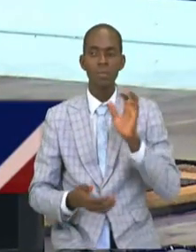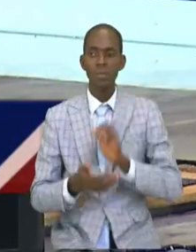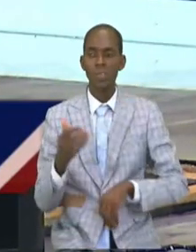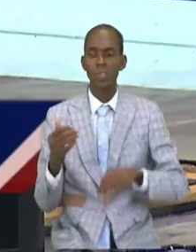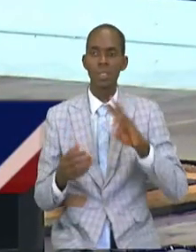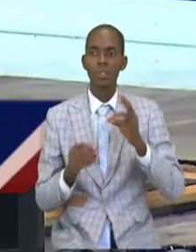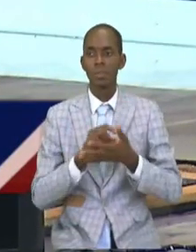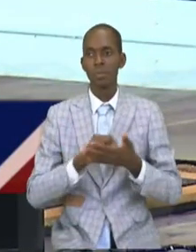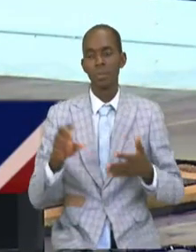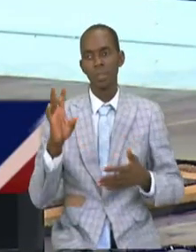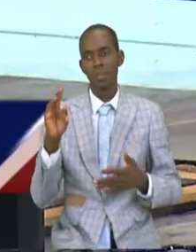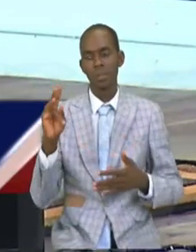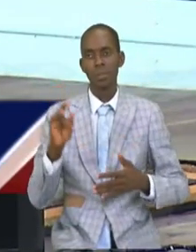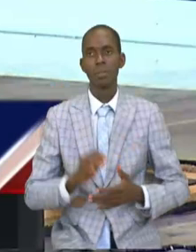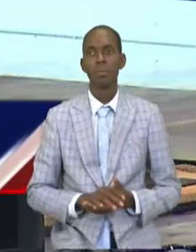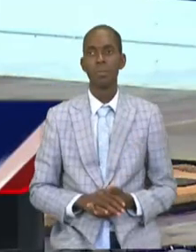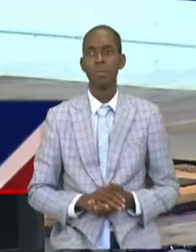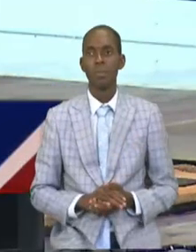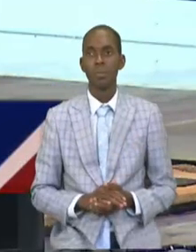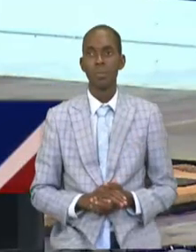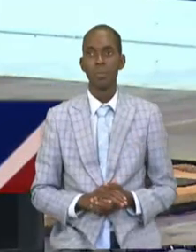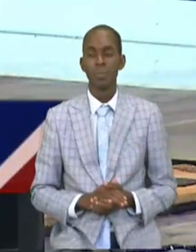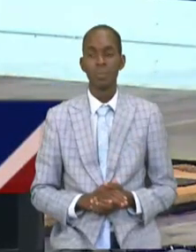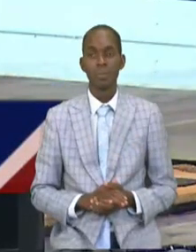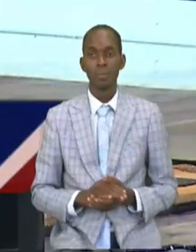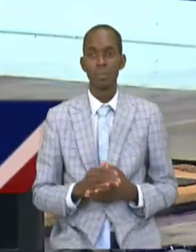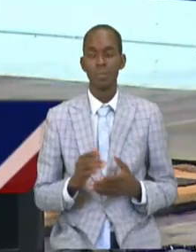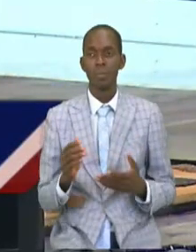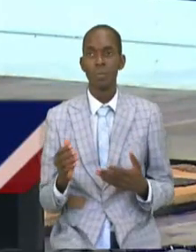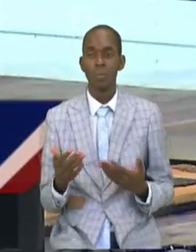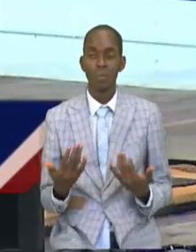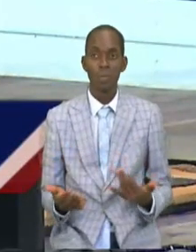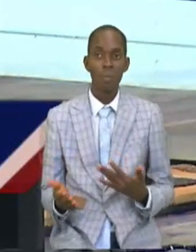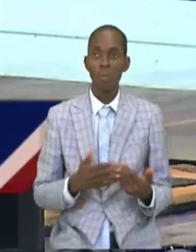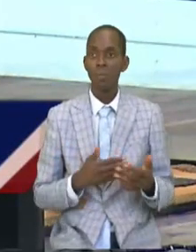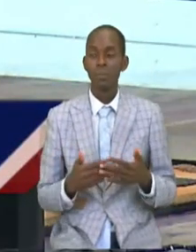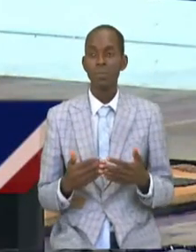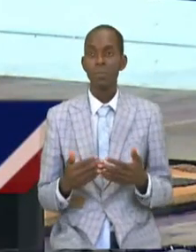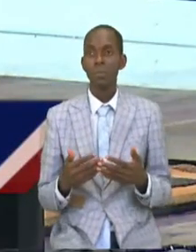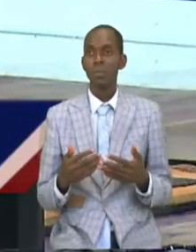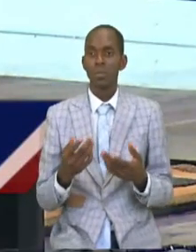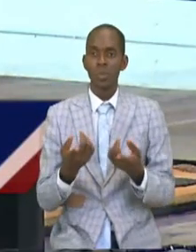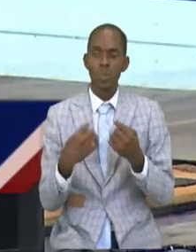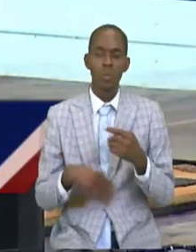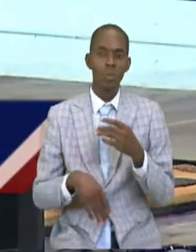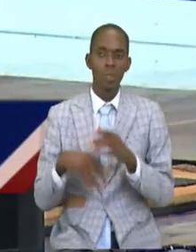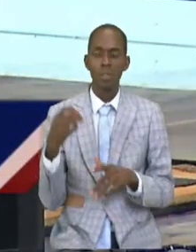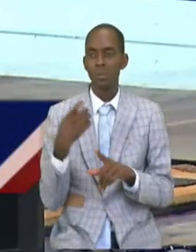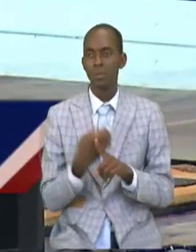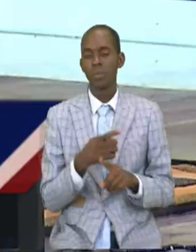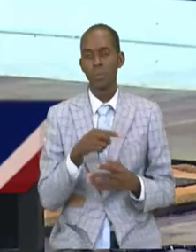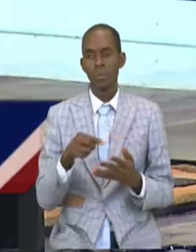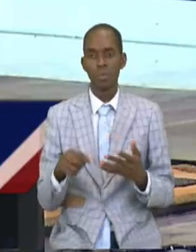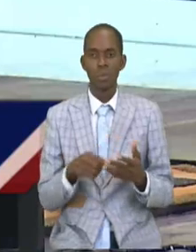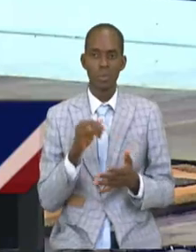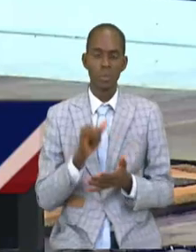2 Corinthiens 6, 17. C'est pourquoi sortez du milieu d'eux.